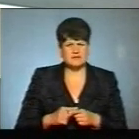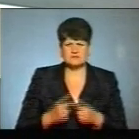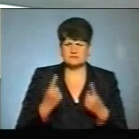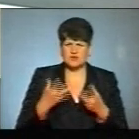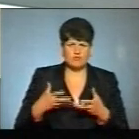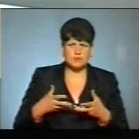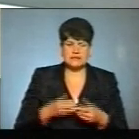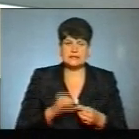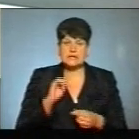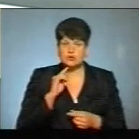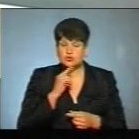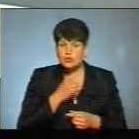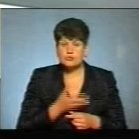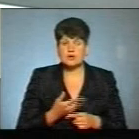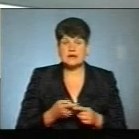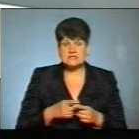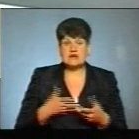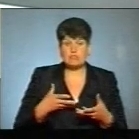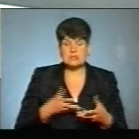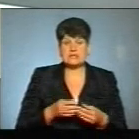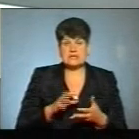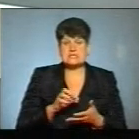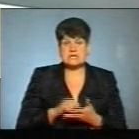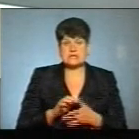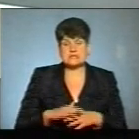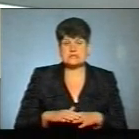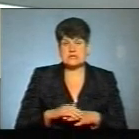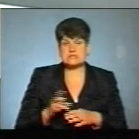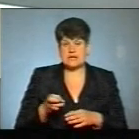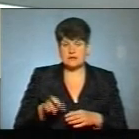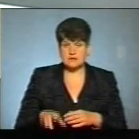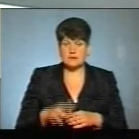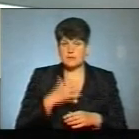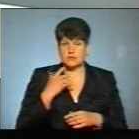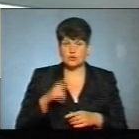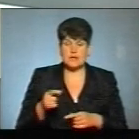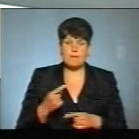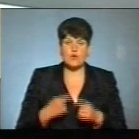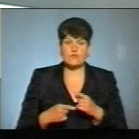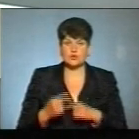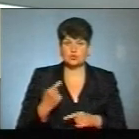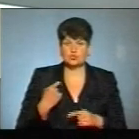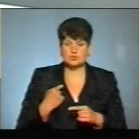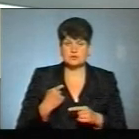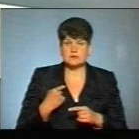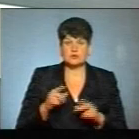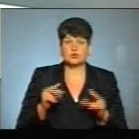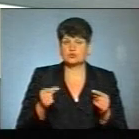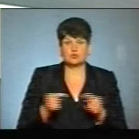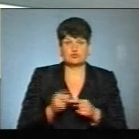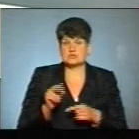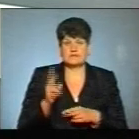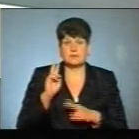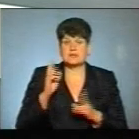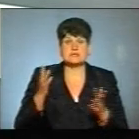економіку, а оскільки вплине на економіку, воно вплине на зайнятість населення. Тим більше, дуже велика кількість людей повернулася. Остаточної цифри ми ж не знаємо, скільки